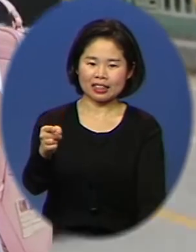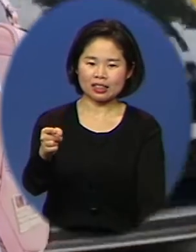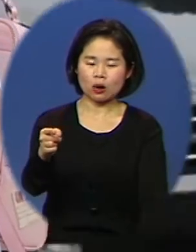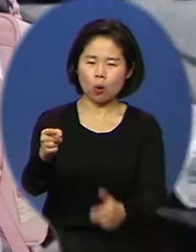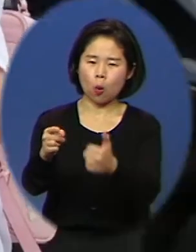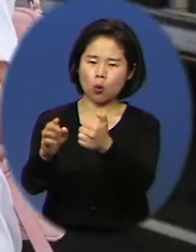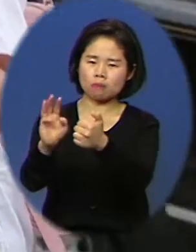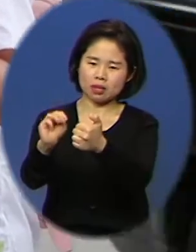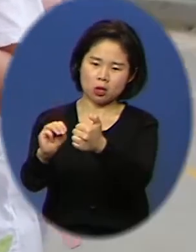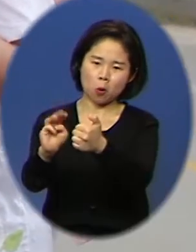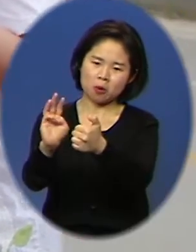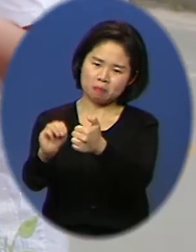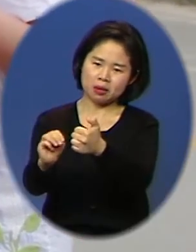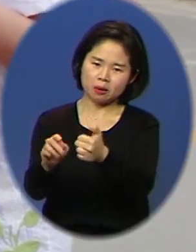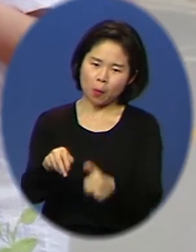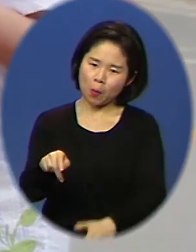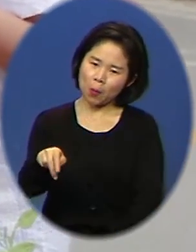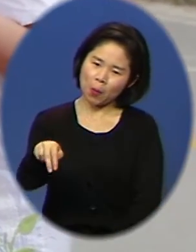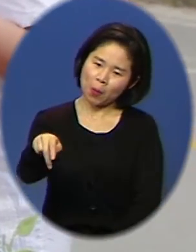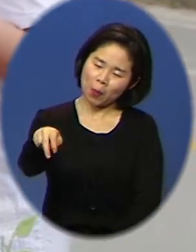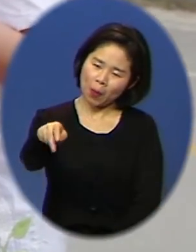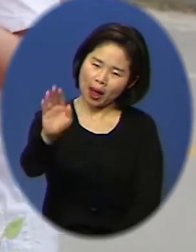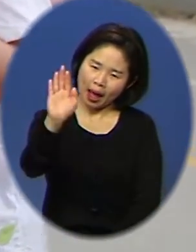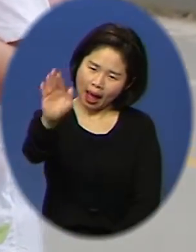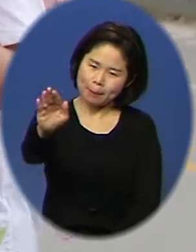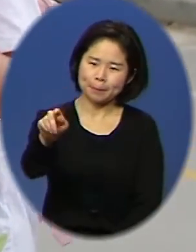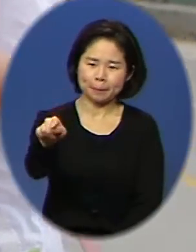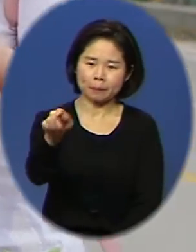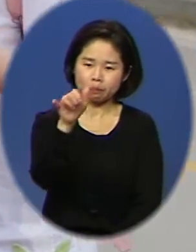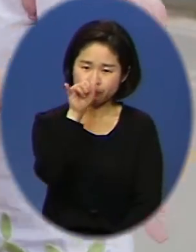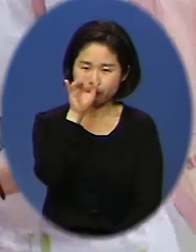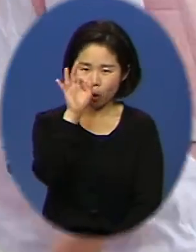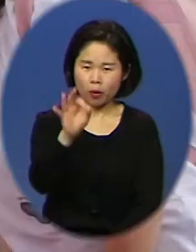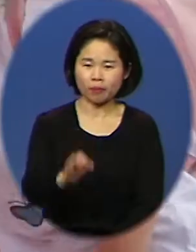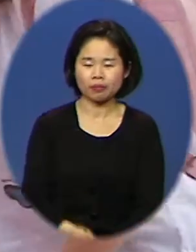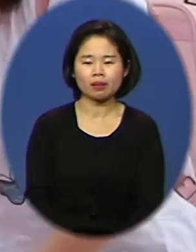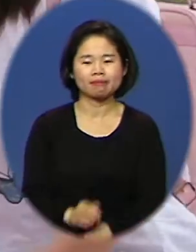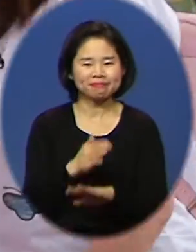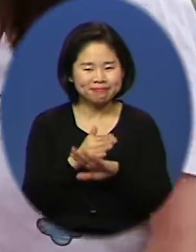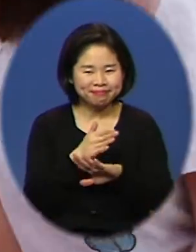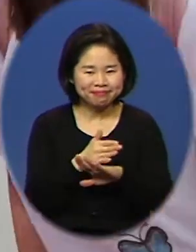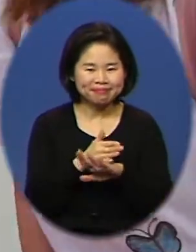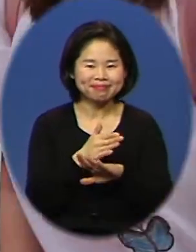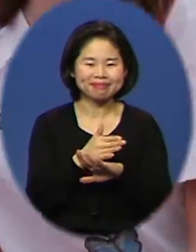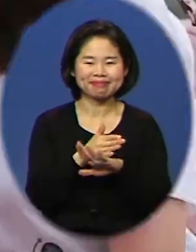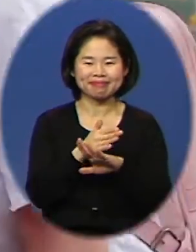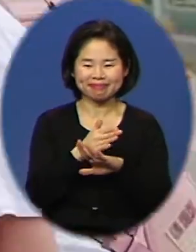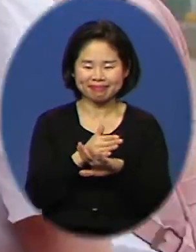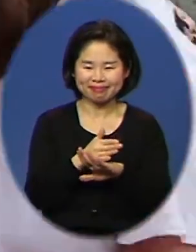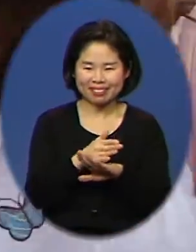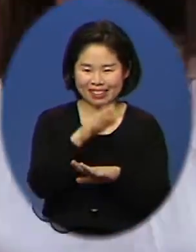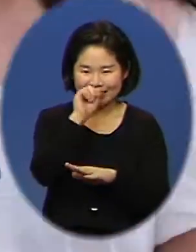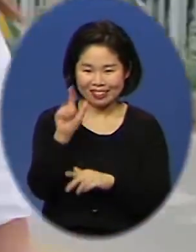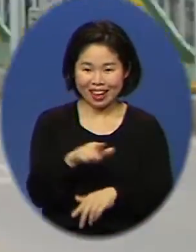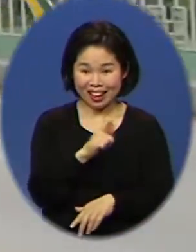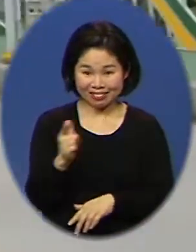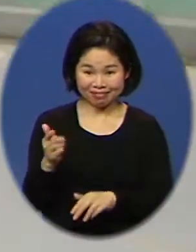약 조금만 한 50m만 들어가면 될 것 같아요. 아, 정말요? 아, 고맙습니다. 정말 고맙습니다. 좋은 하루